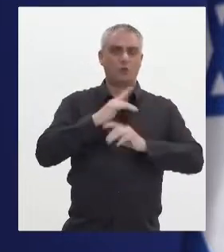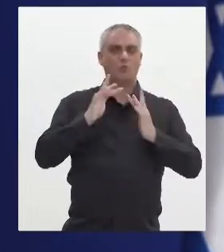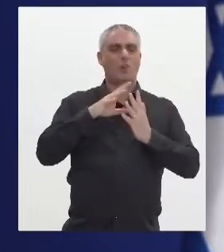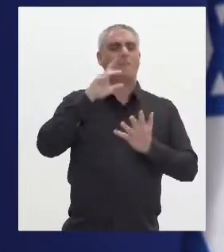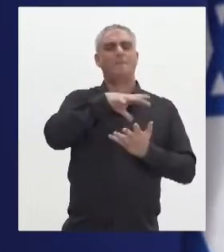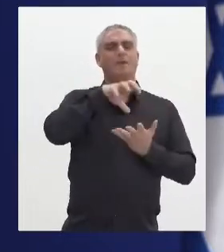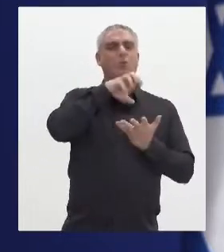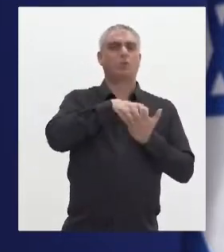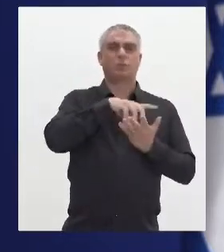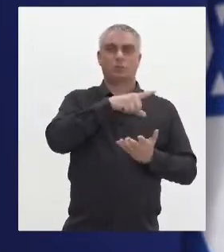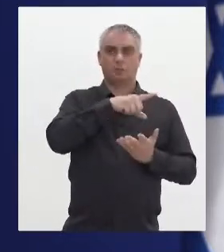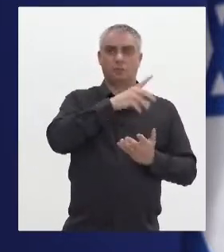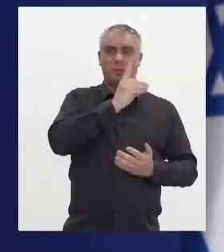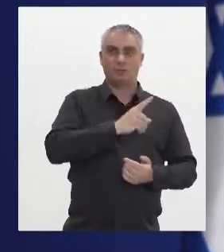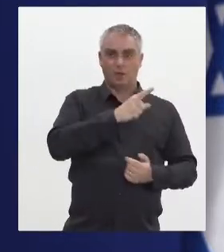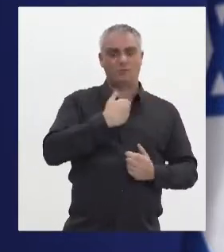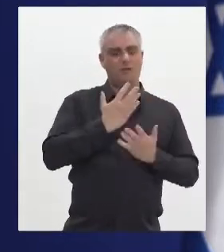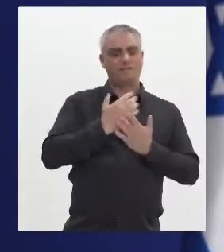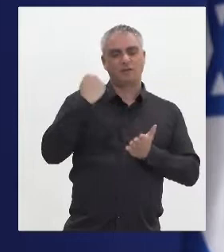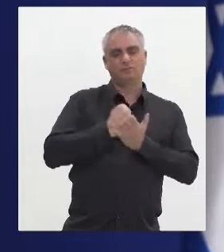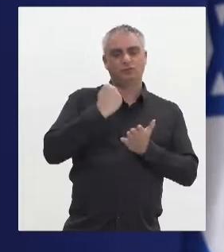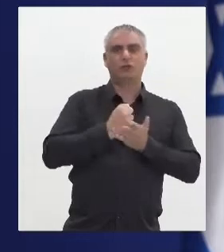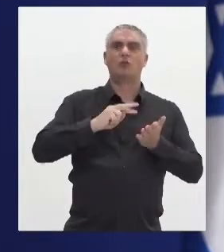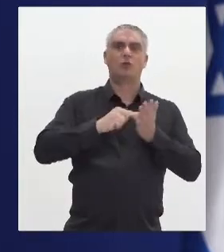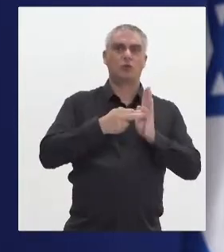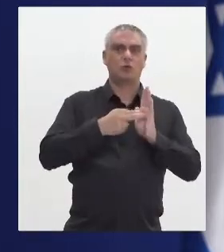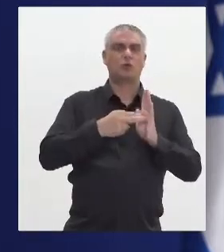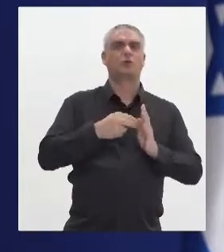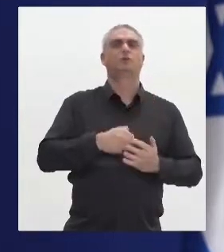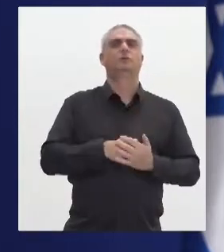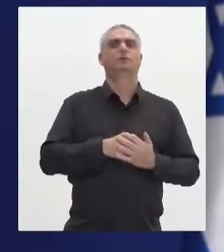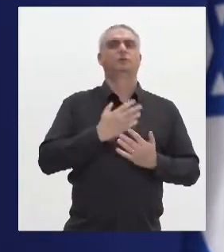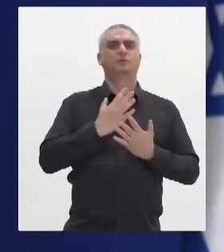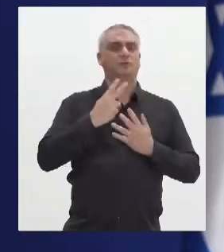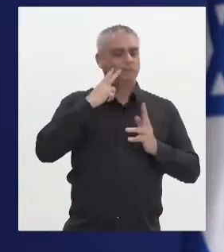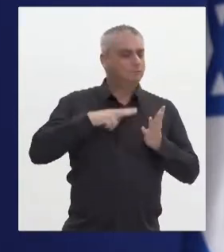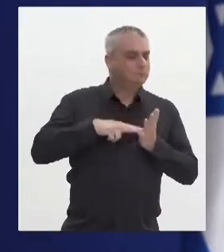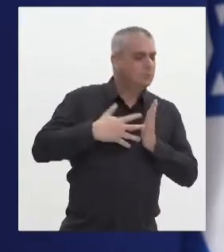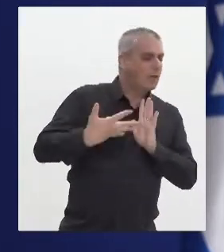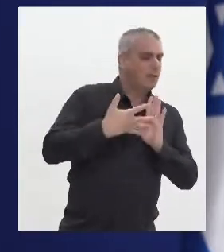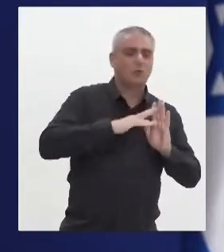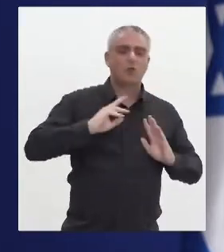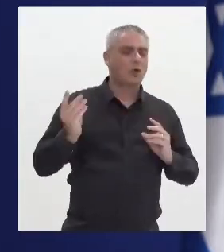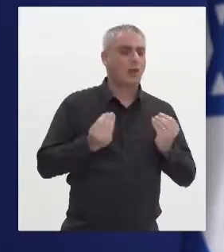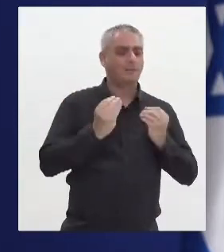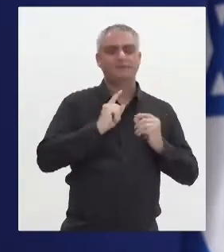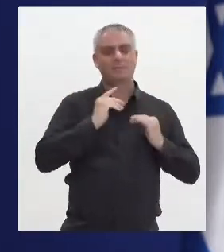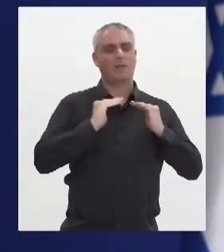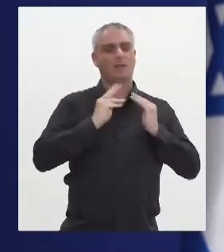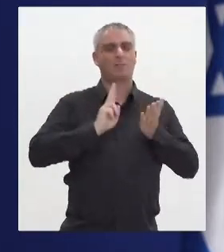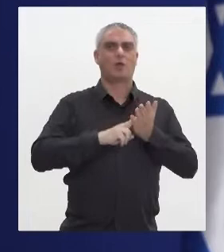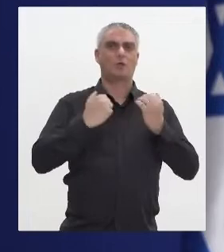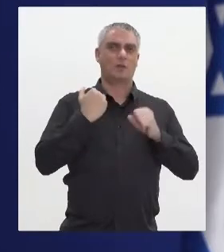הדרום השארנו תוכניות יחד עם המפקדים הסתכלנו על כל הדברים הנכונים ביותר לעשייה